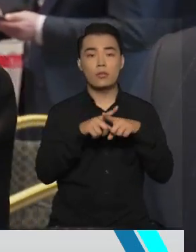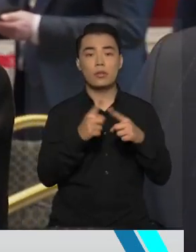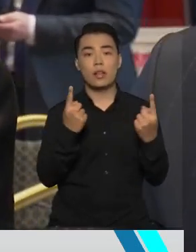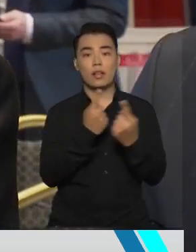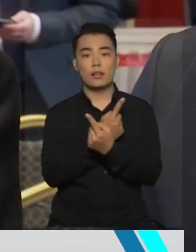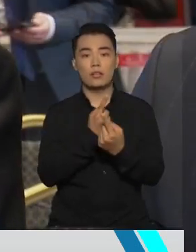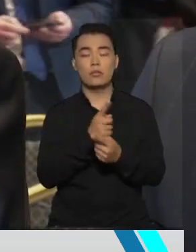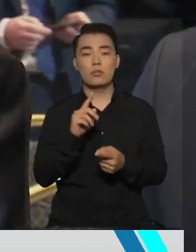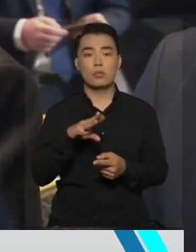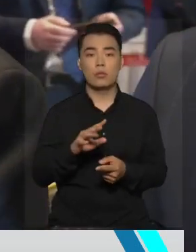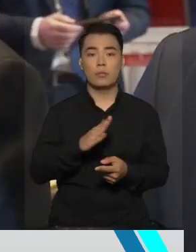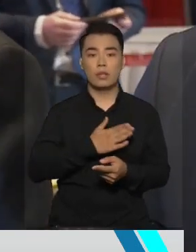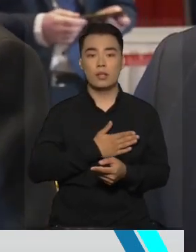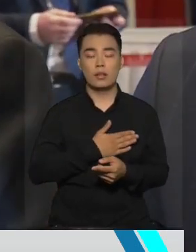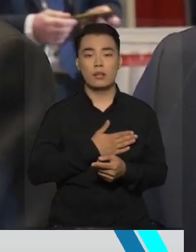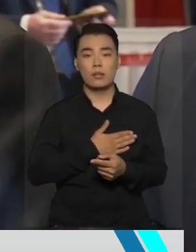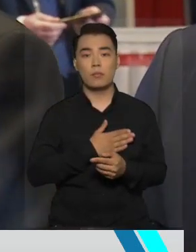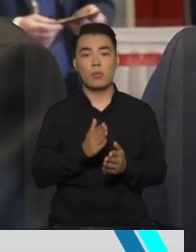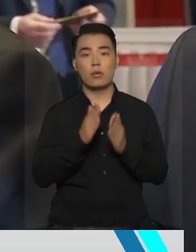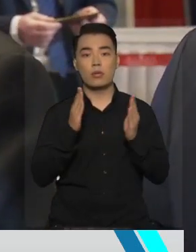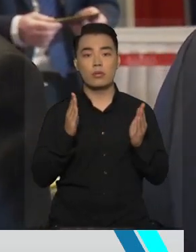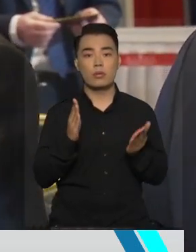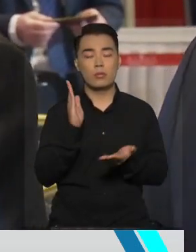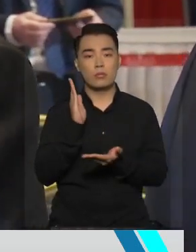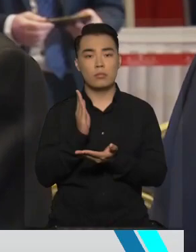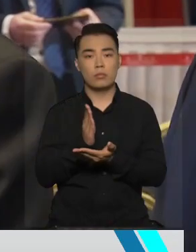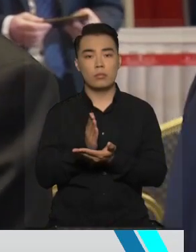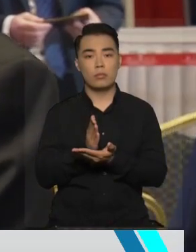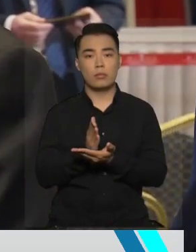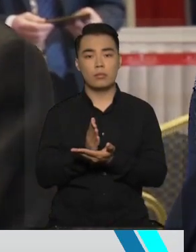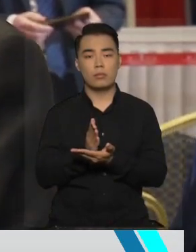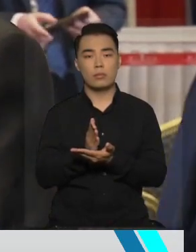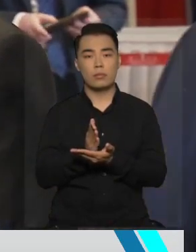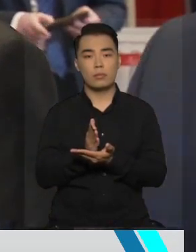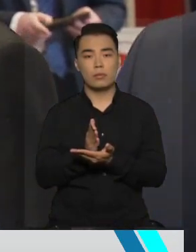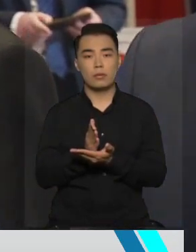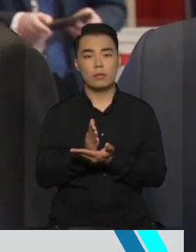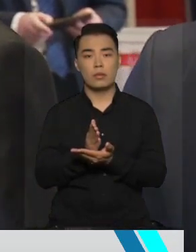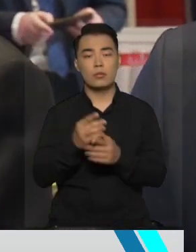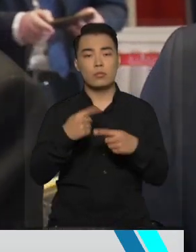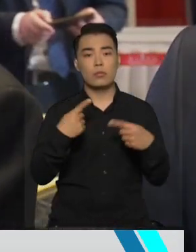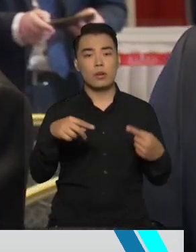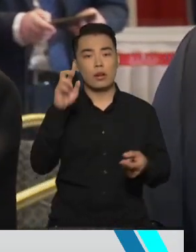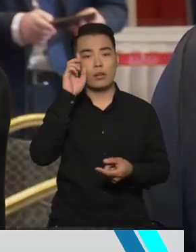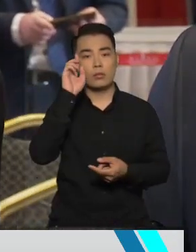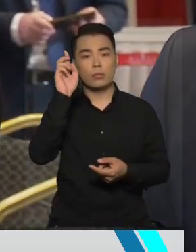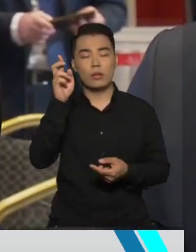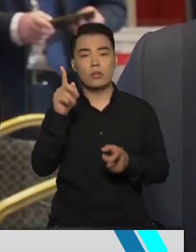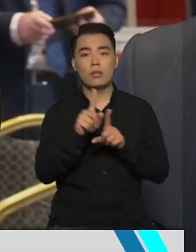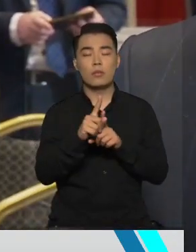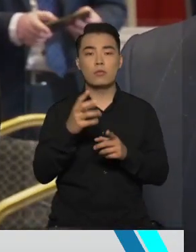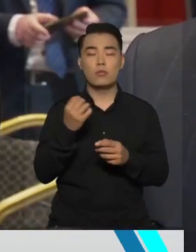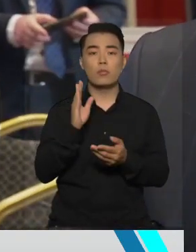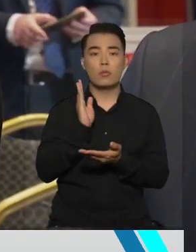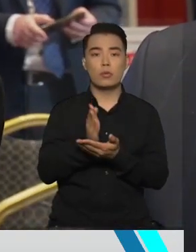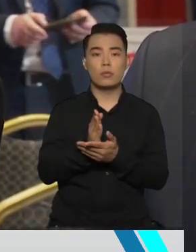мы привезем лошадей в Прагу из Венгрии, Германии и других стран, и после того